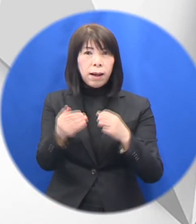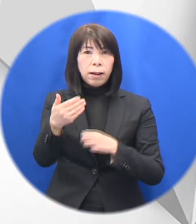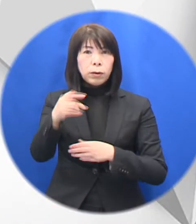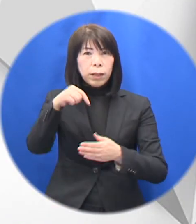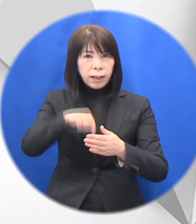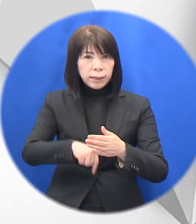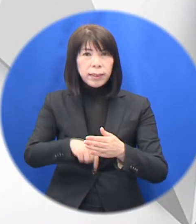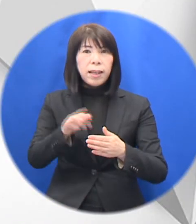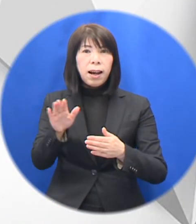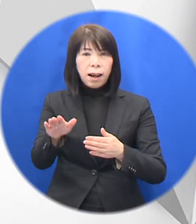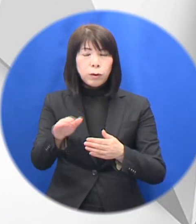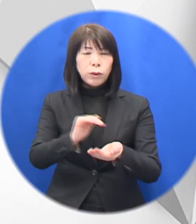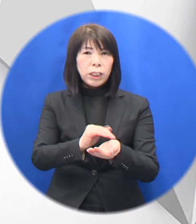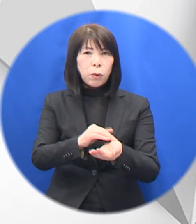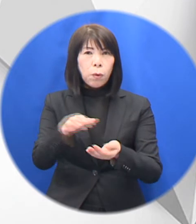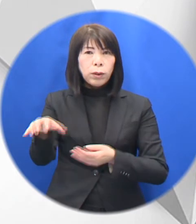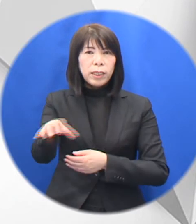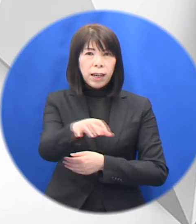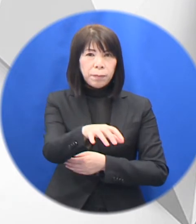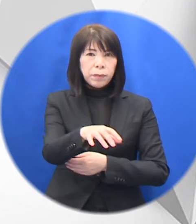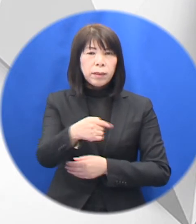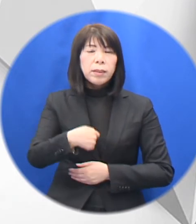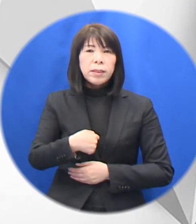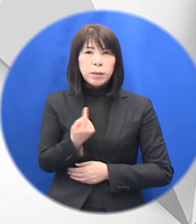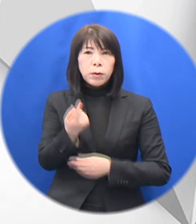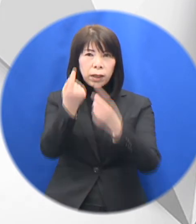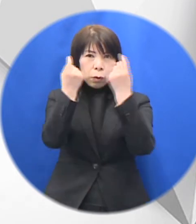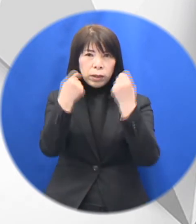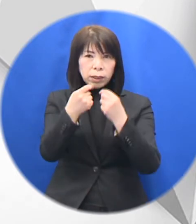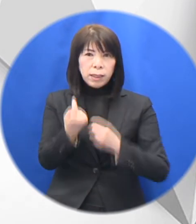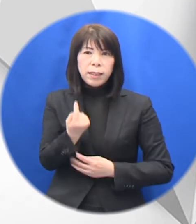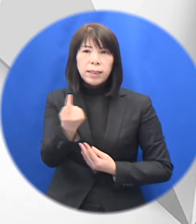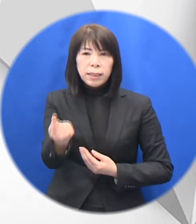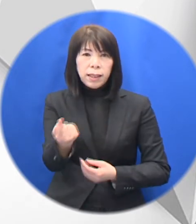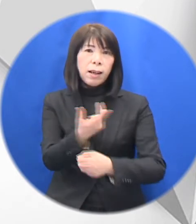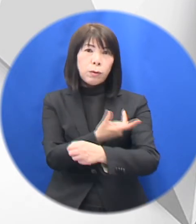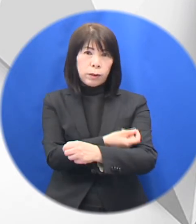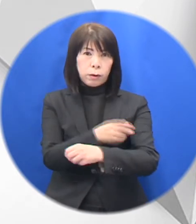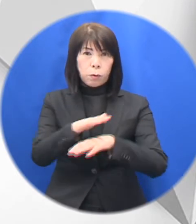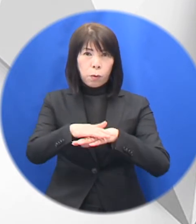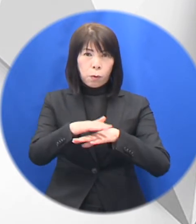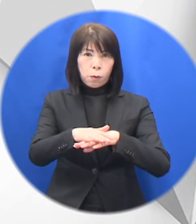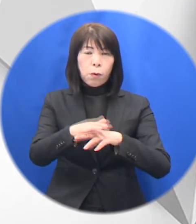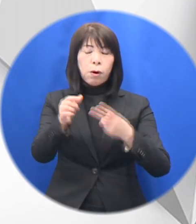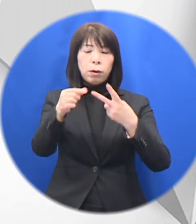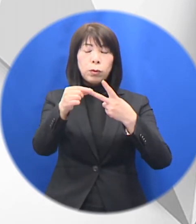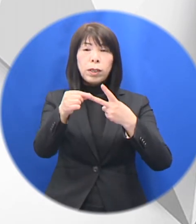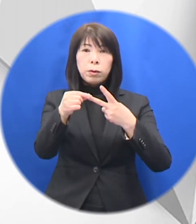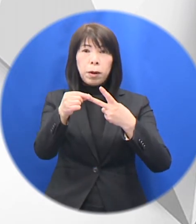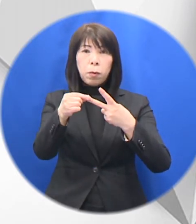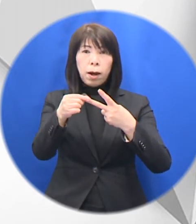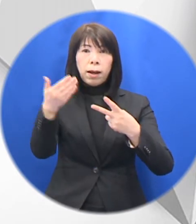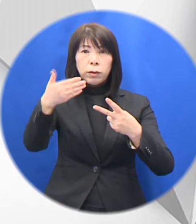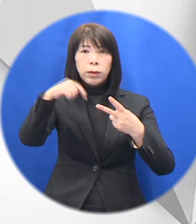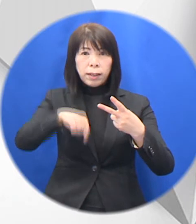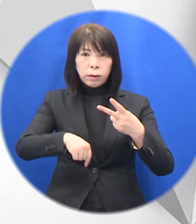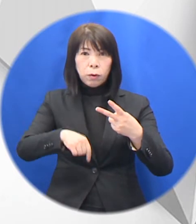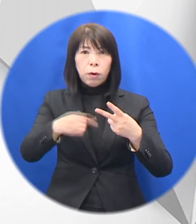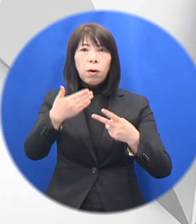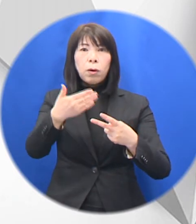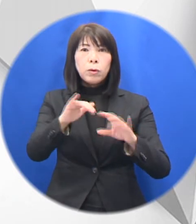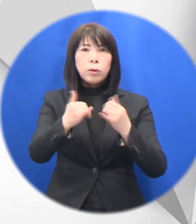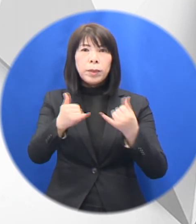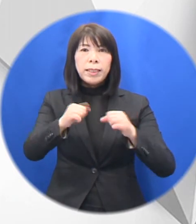の医療機関で受けていただく個別接種、それから2つ目がですね、区内の区民広場